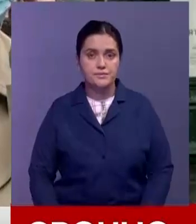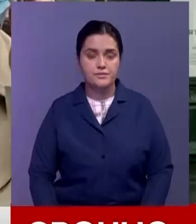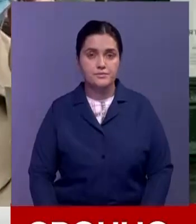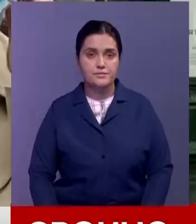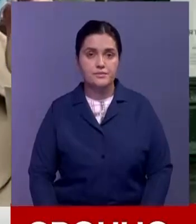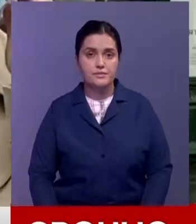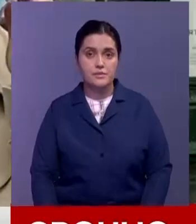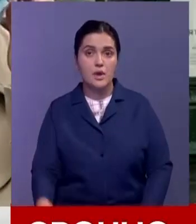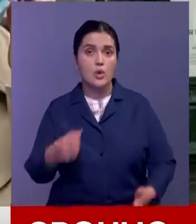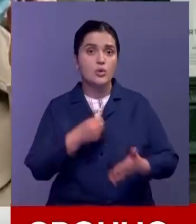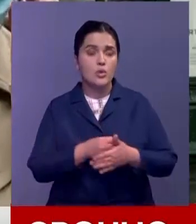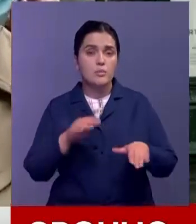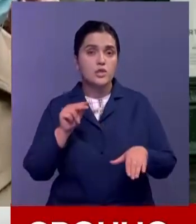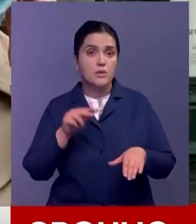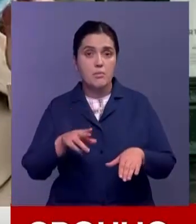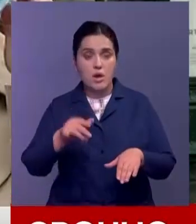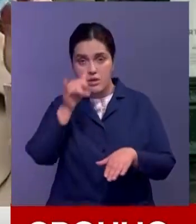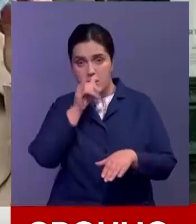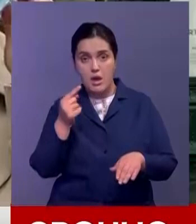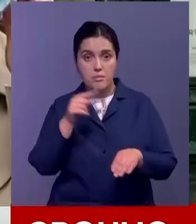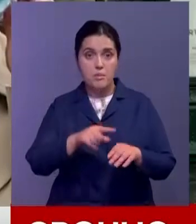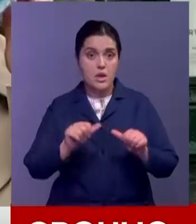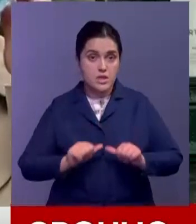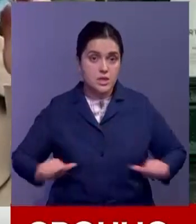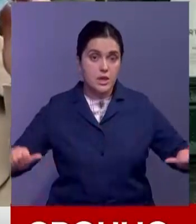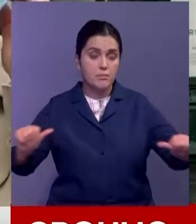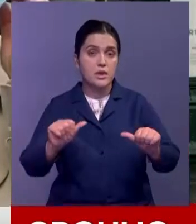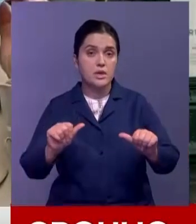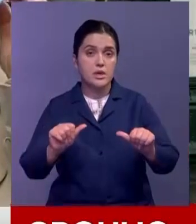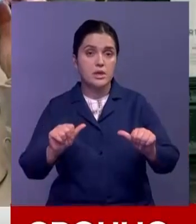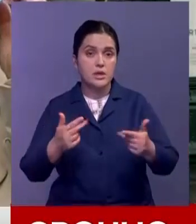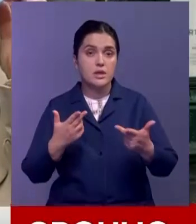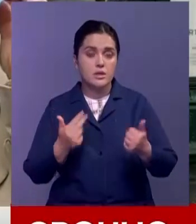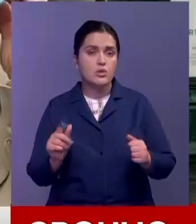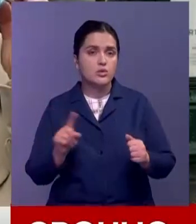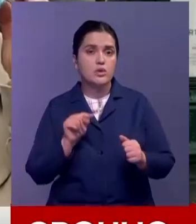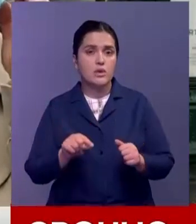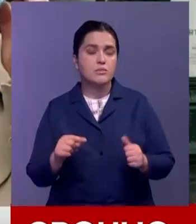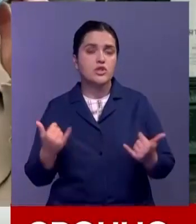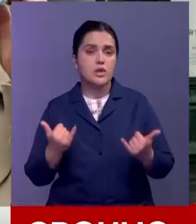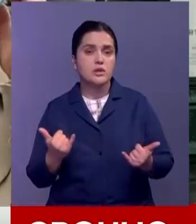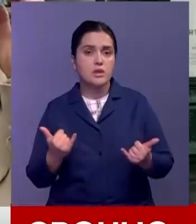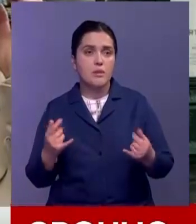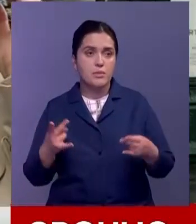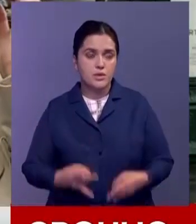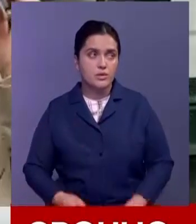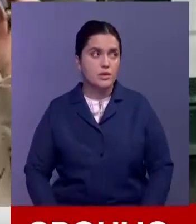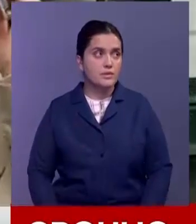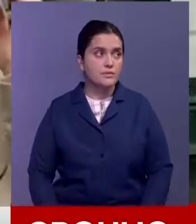понимаю, что вы до места ЧП не смогли добраться. Это отцепленный район или как? Что там сейчас происходит?